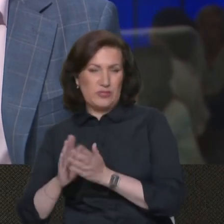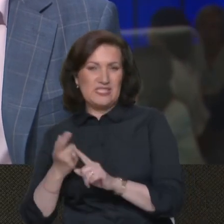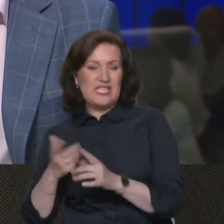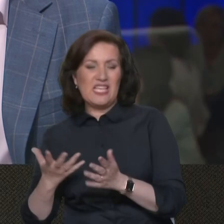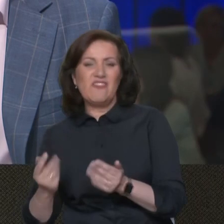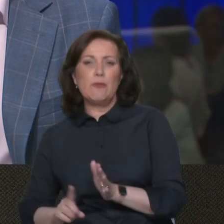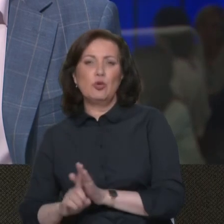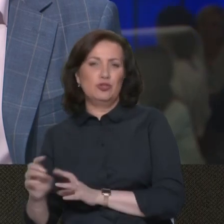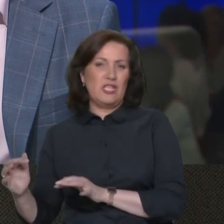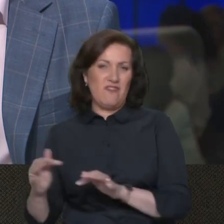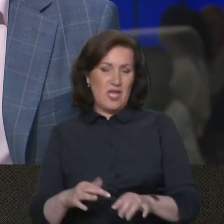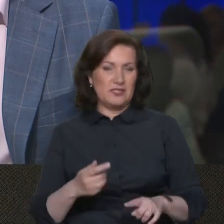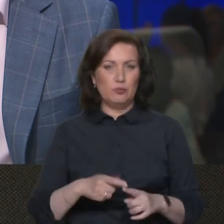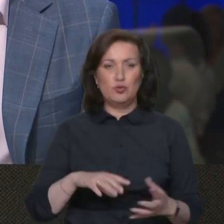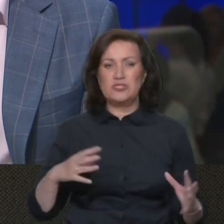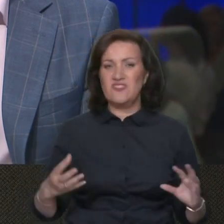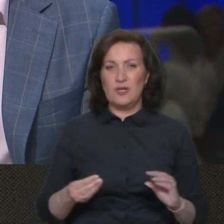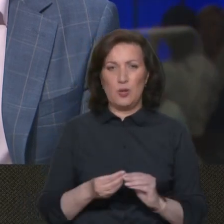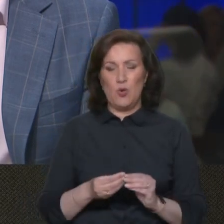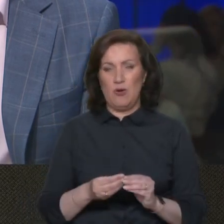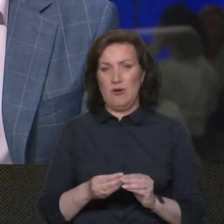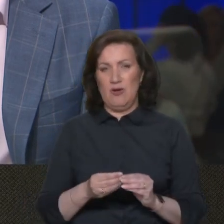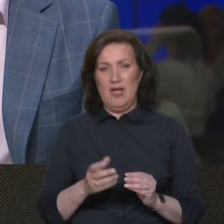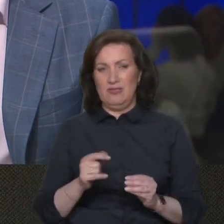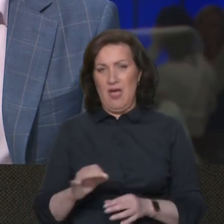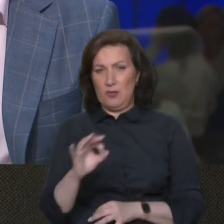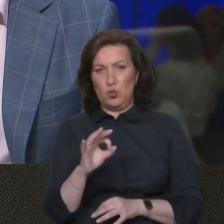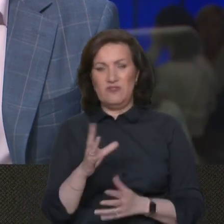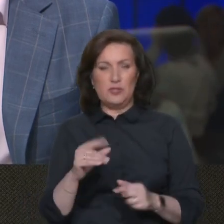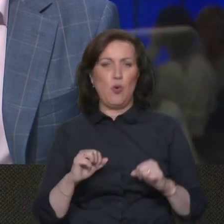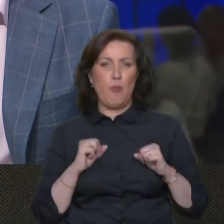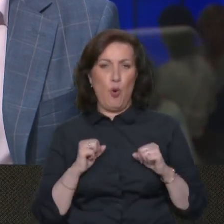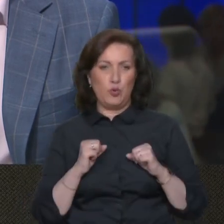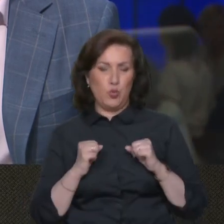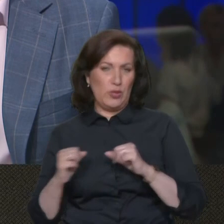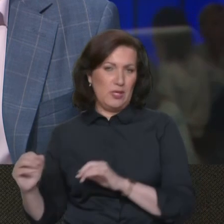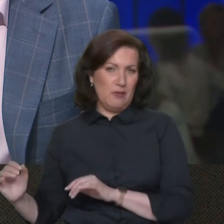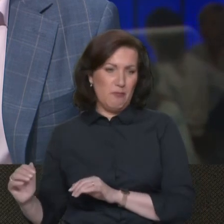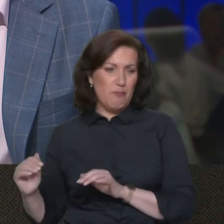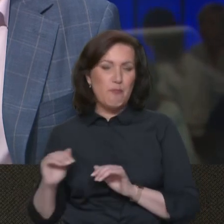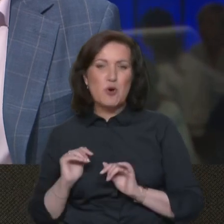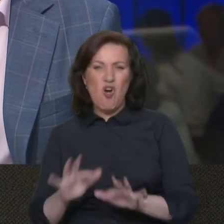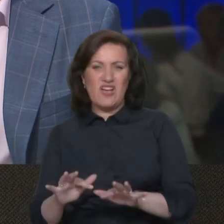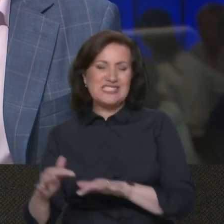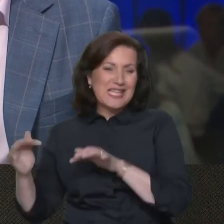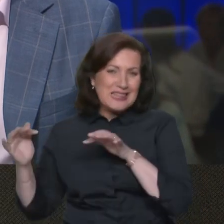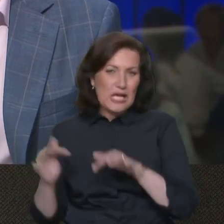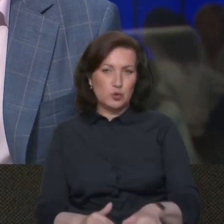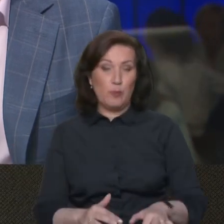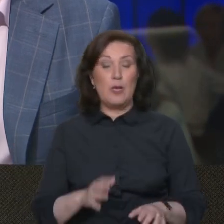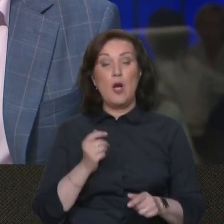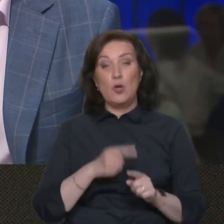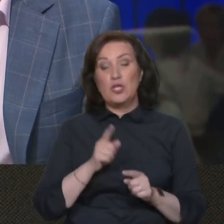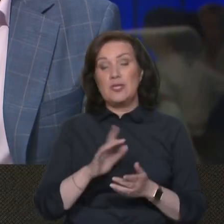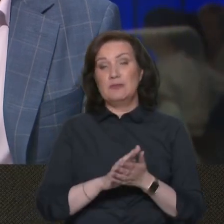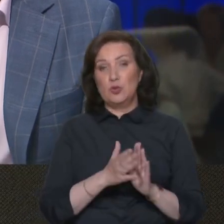наступ, що звело фактично на нівець всі його потуги провести наступальні операції. Хоча ситуація там, на